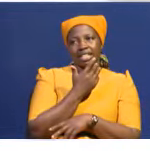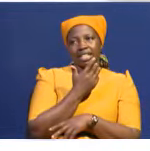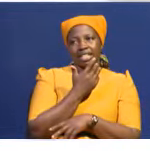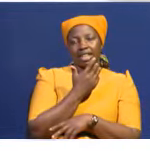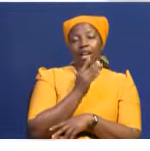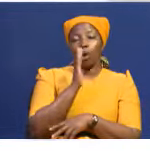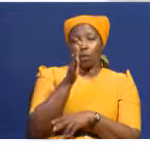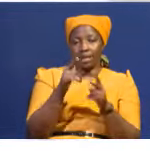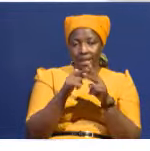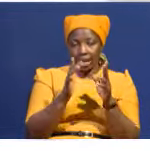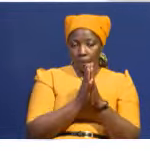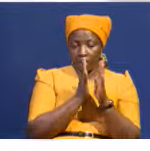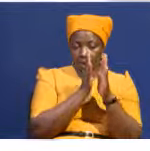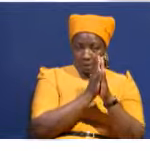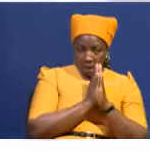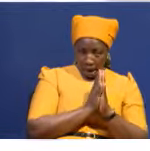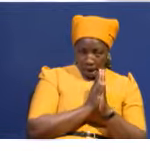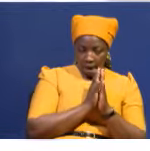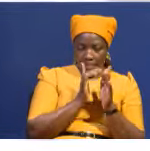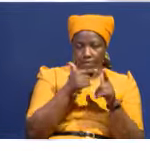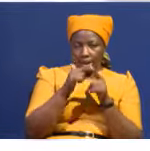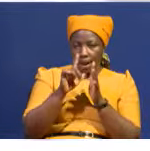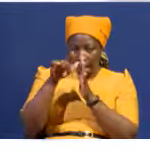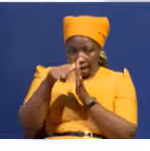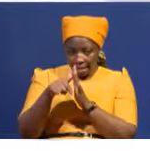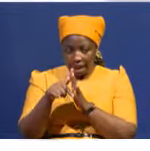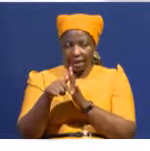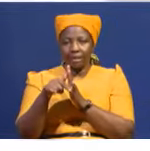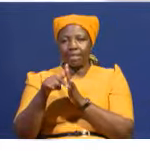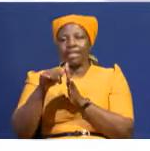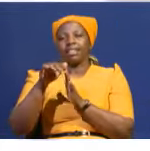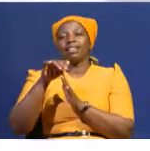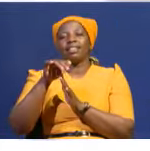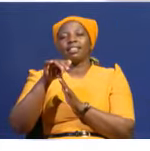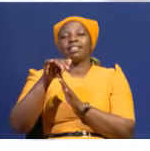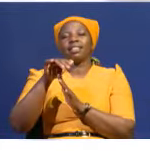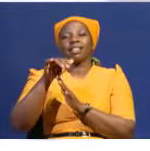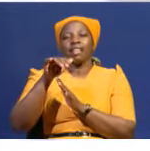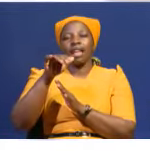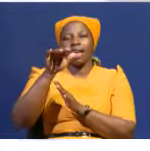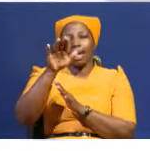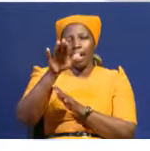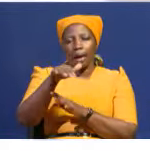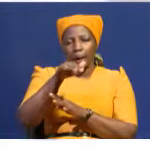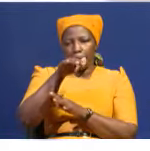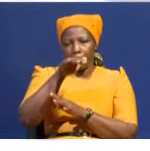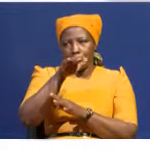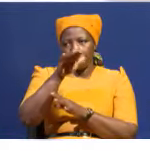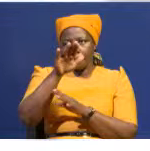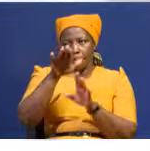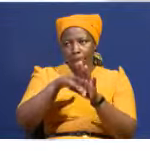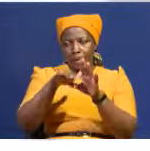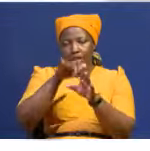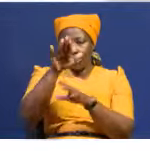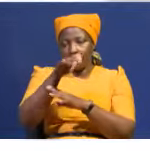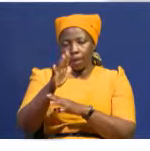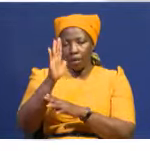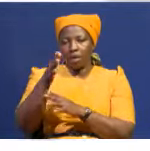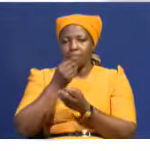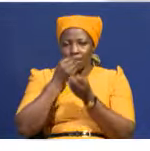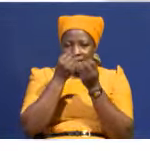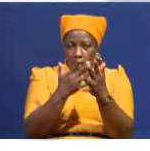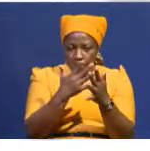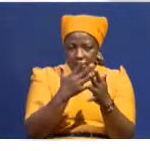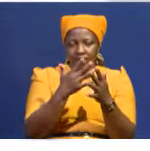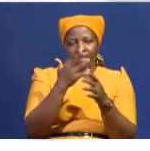maombi yataanza, alafu kisha kuna kule kufahamishwa kwa wabunge kwamba hii leo ni siku fulani kwa ajili ya sherehe kama hii ya leo, mazungumzo tu